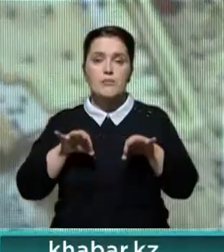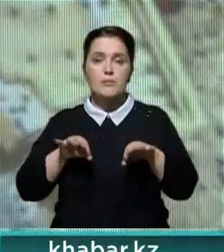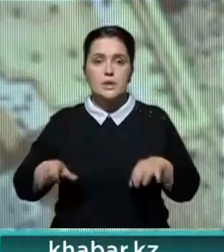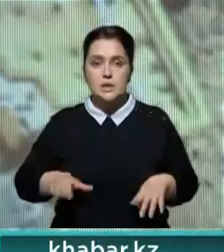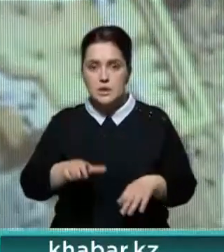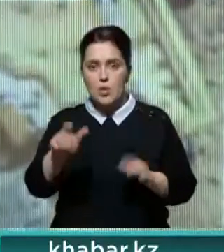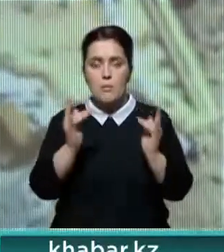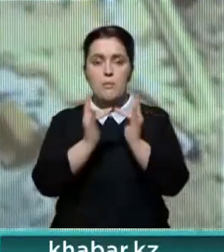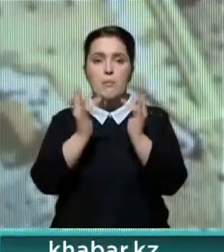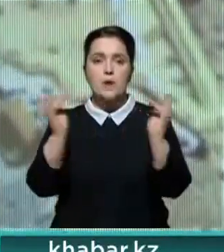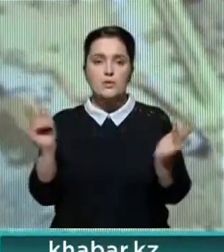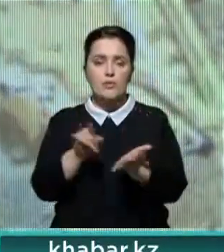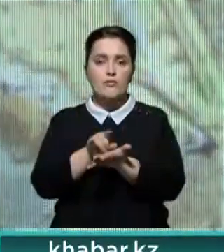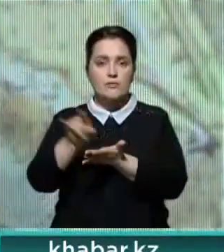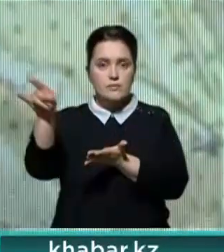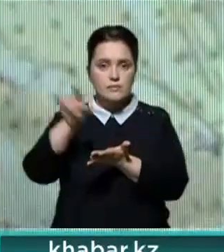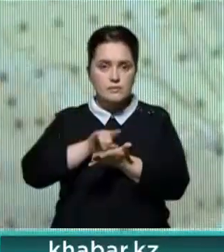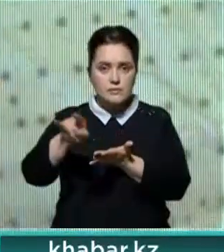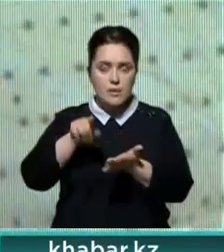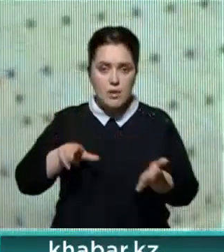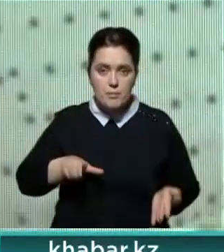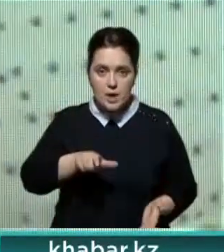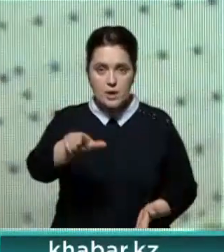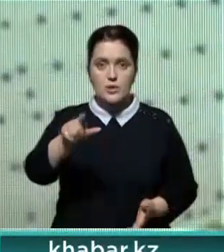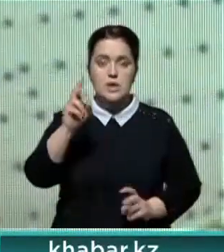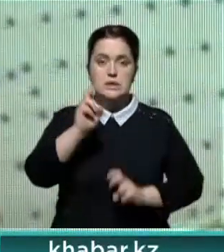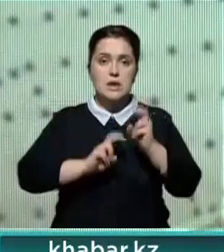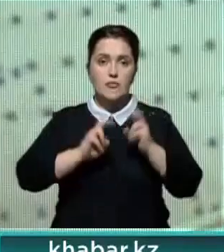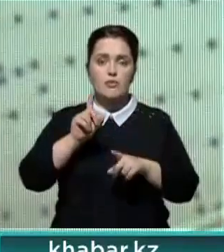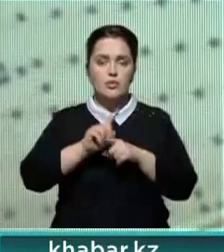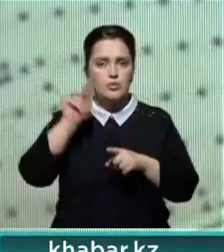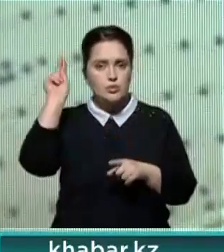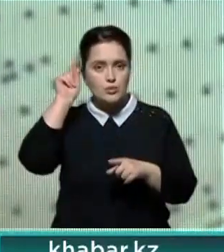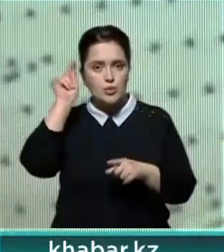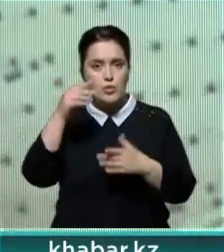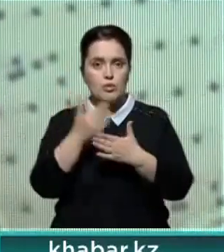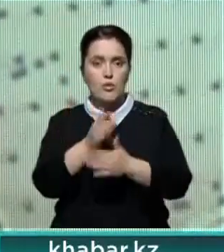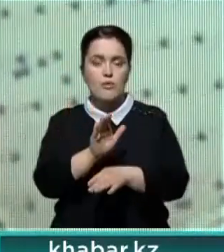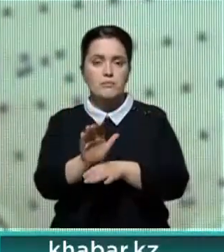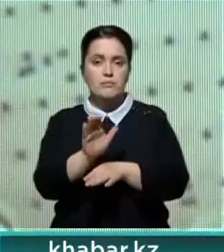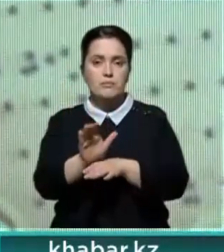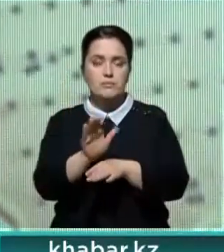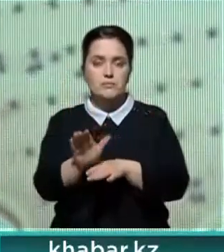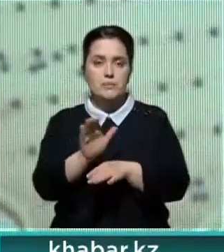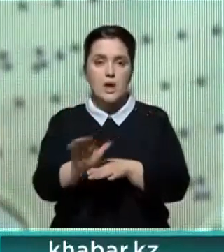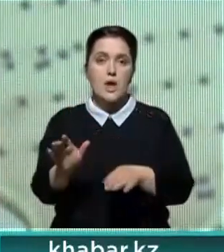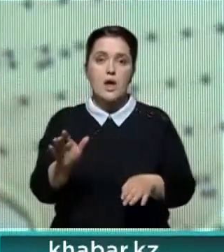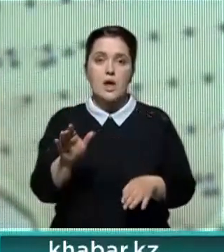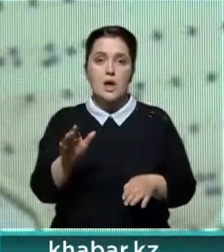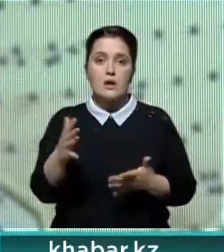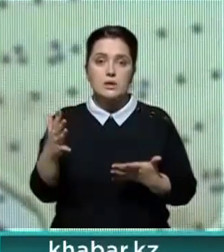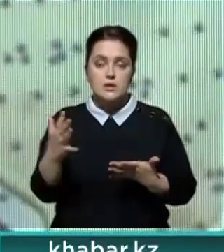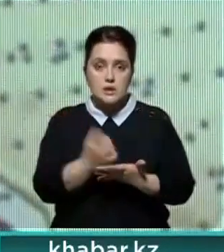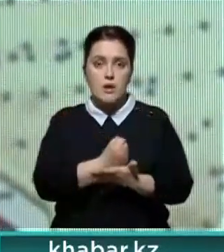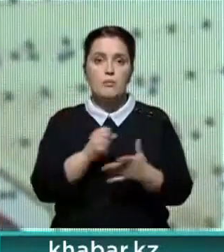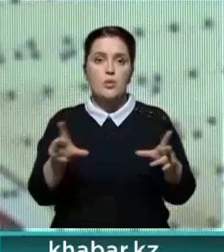автомобильных дорог мостов взлетно-посадочных полос на заводе осваивают также новые производства по выпуску инновационных изделий и во